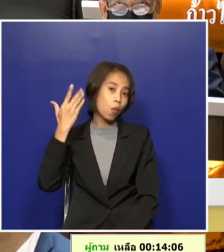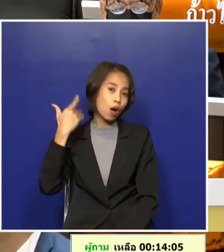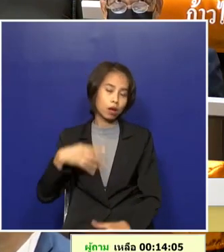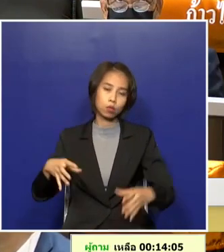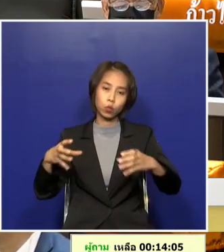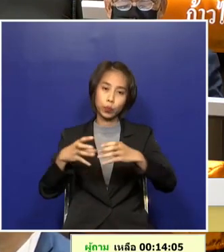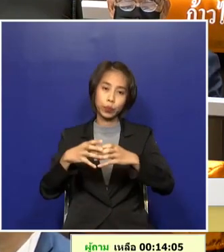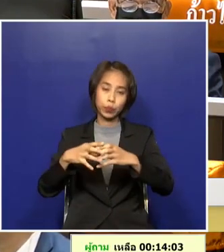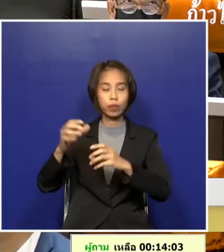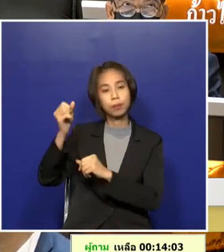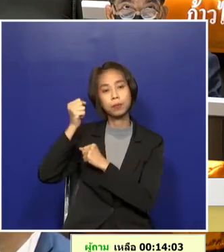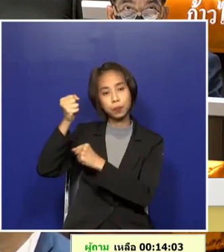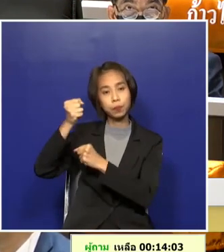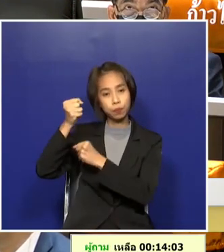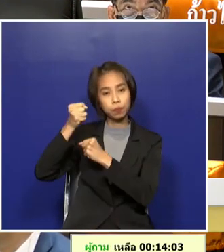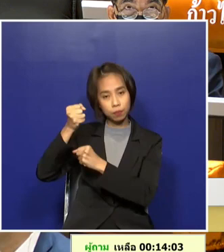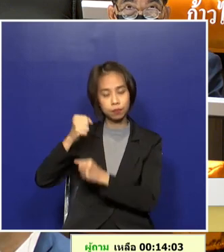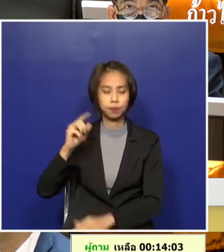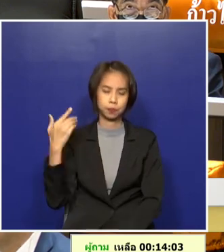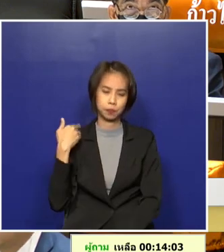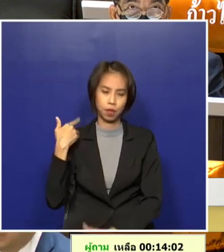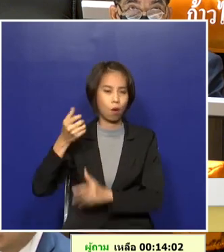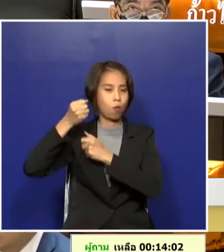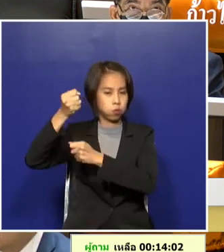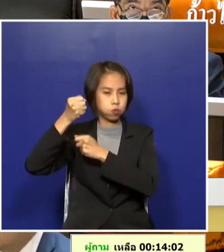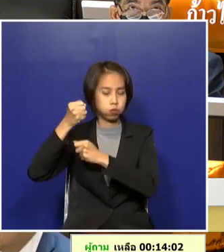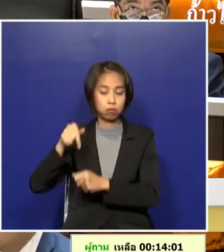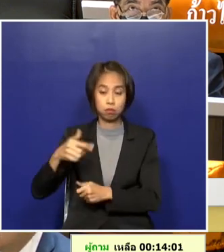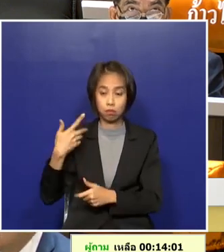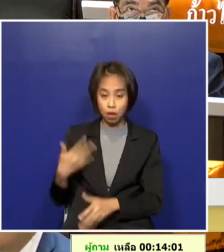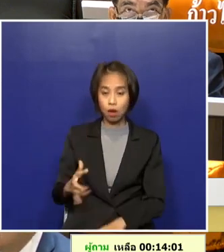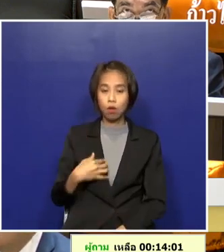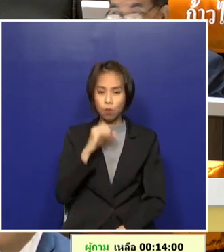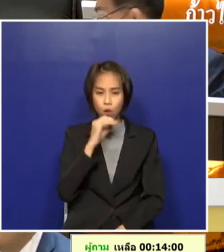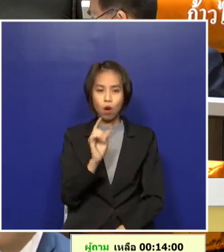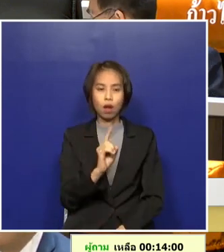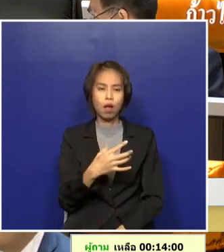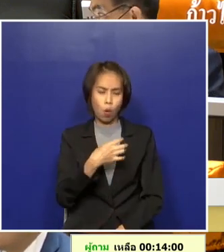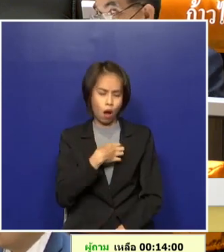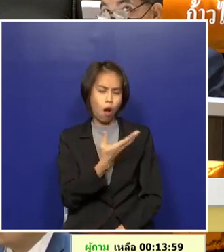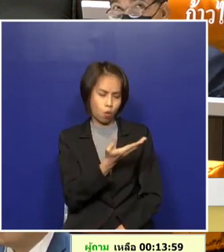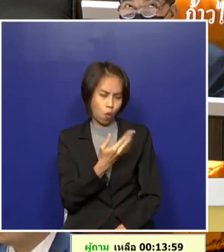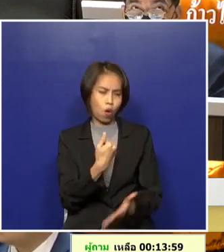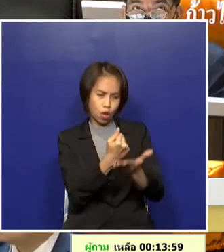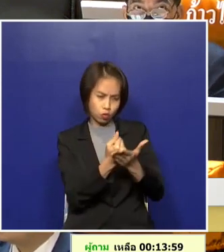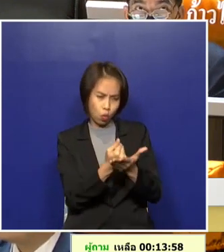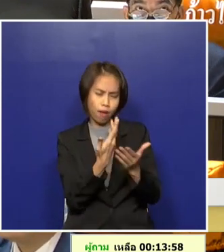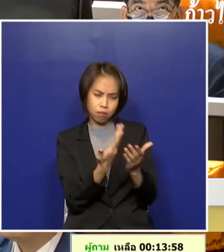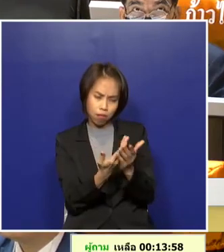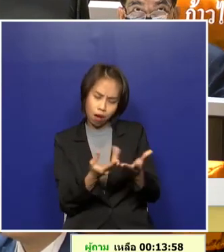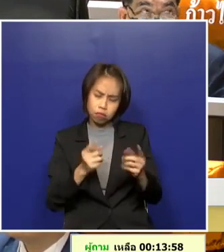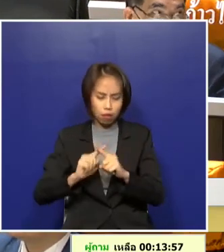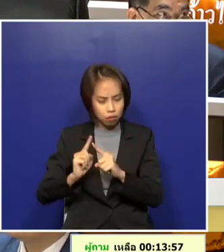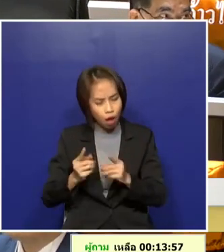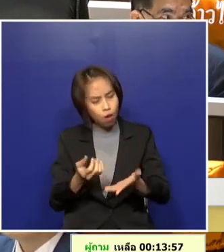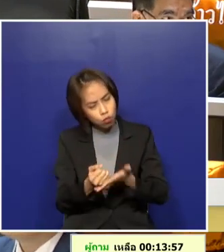ของม็อบนะครับที่ออกมาชุมนุมเนี่ยสุดท้ายครับมาเรียกร้องเรื่องปากท้องสุดท้ายรัฐบาลหยิบยื่นอะไรให้เขาครับแก๊สน้ำตา